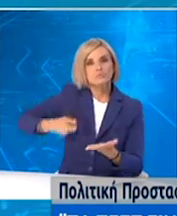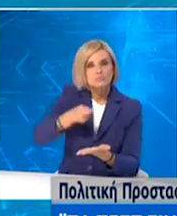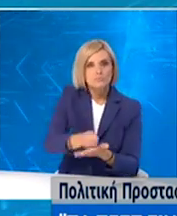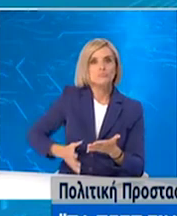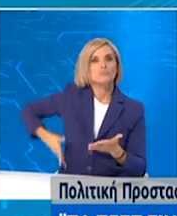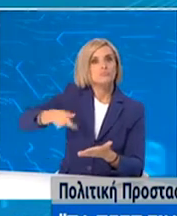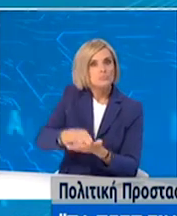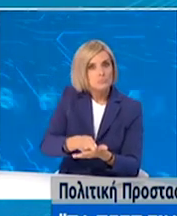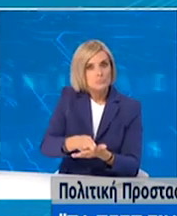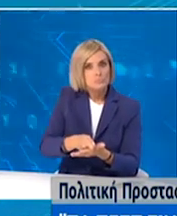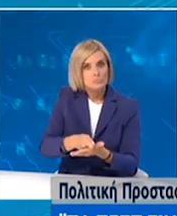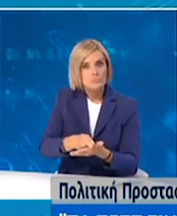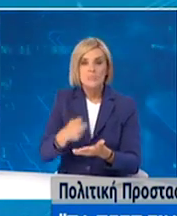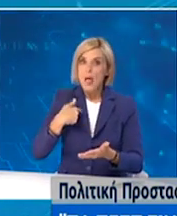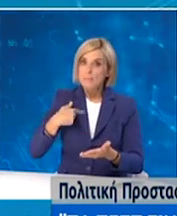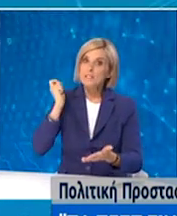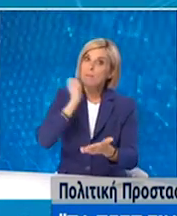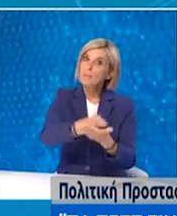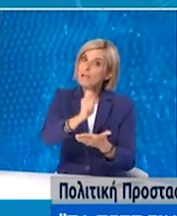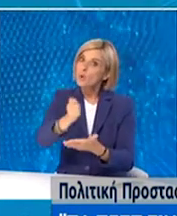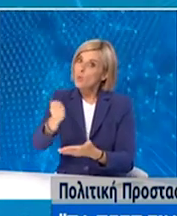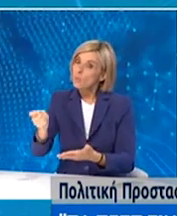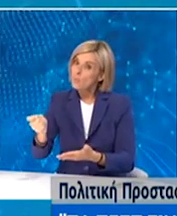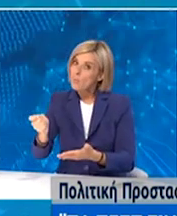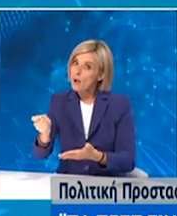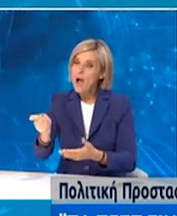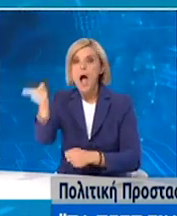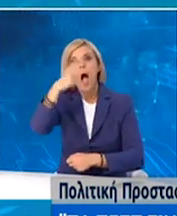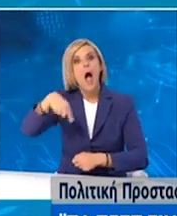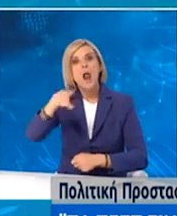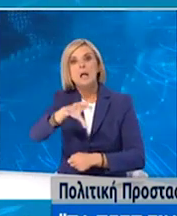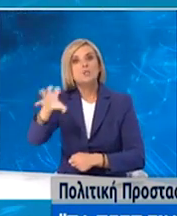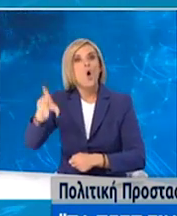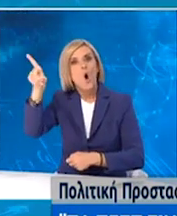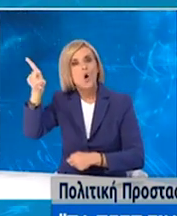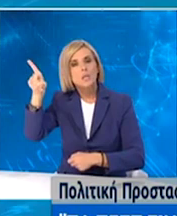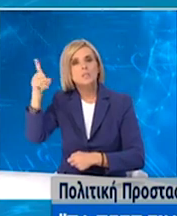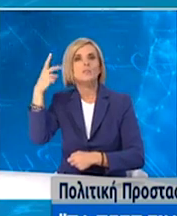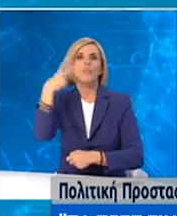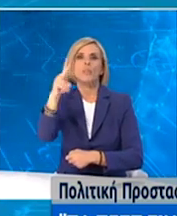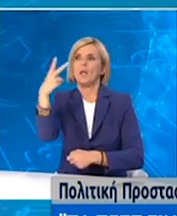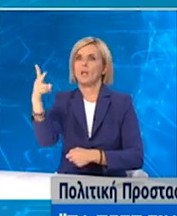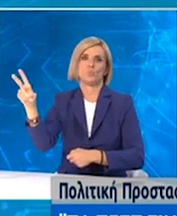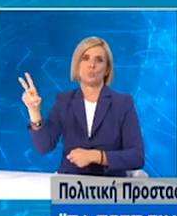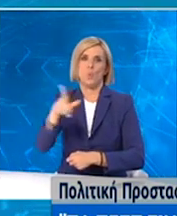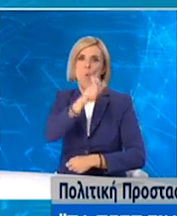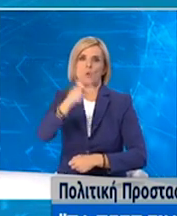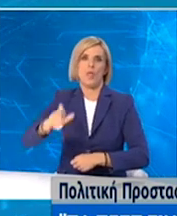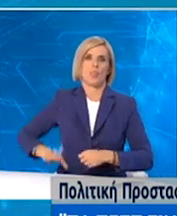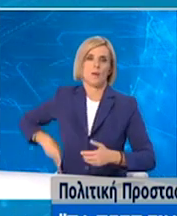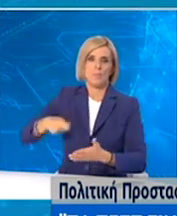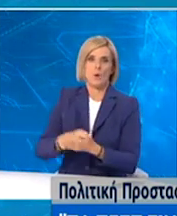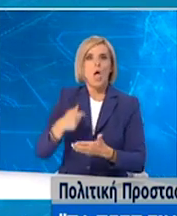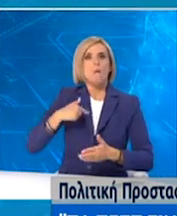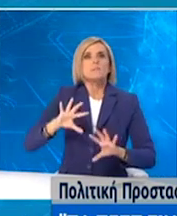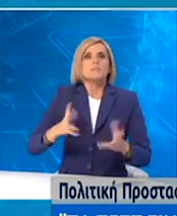άλλες χώρες, ας πούμε, που τους βάζουν και πληρώνουν από την τσέπη τους. Μπορούμε να γνωρίζουμε σε τι ύψος έχει φτάσει το ποσό που έχουμε δεσμεύσει για να ανταπεξέλθουμε σε όλα